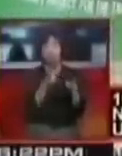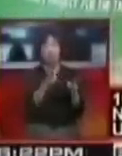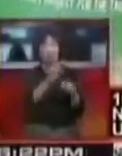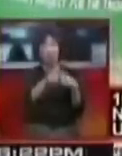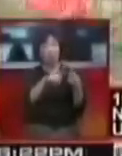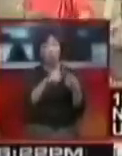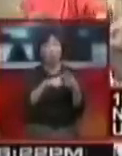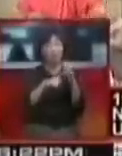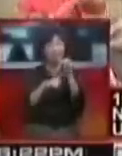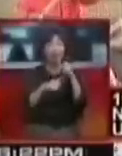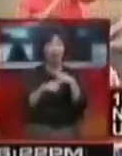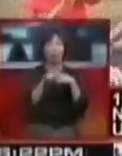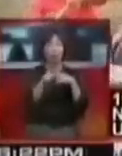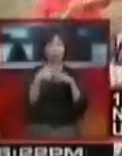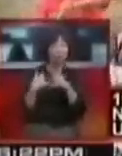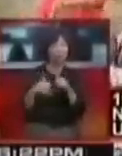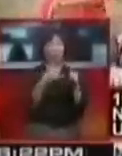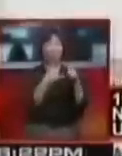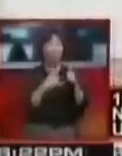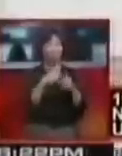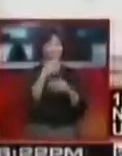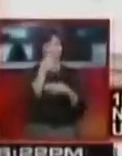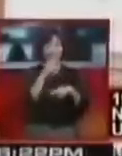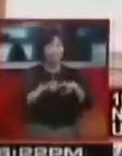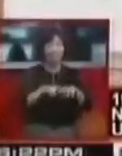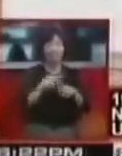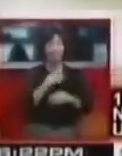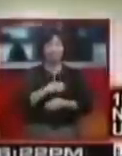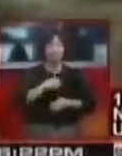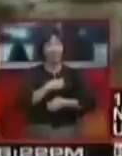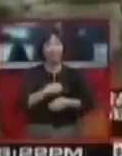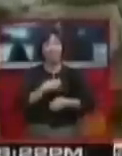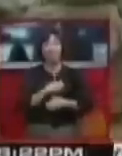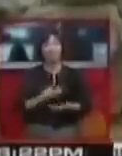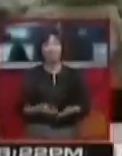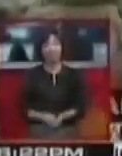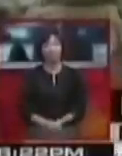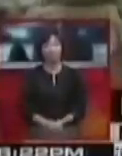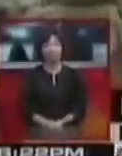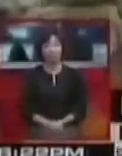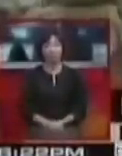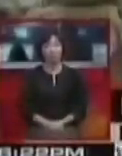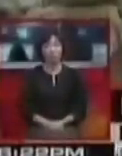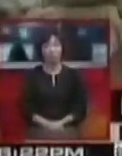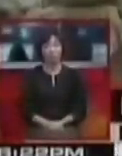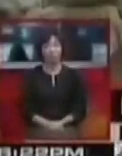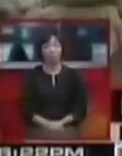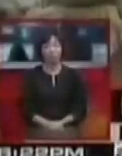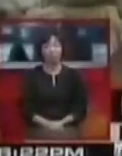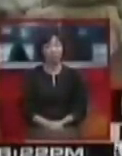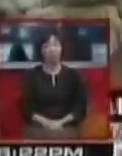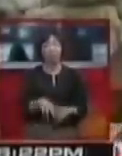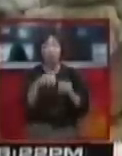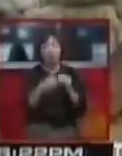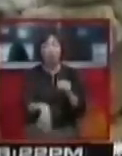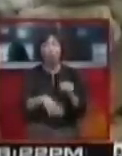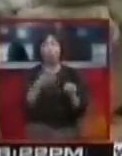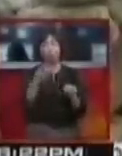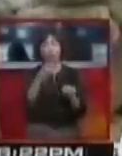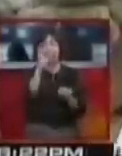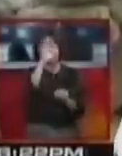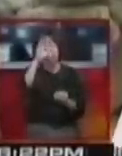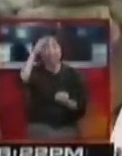habang nagkakatuwaan kasama ang mga kaibigan sa Malinta, Valenzuela kahapon. Nadala ko po namin makita yung kapatid